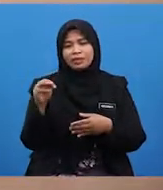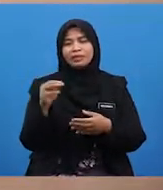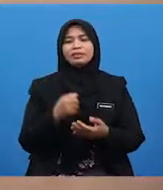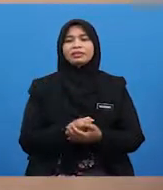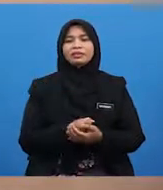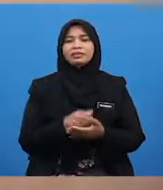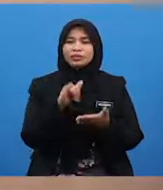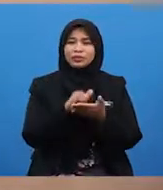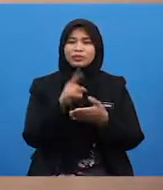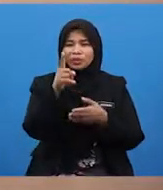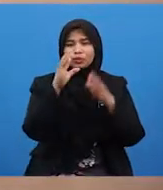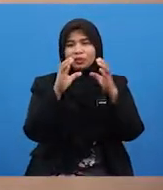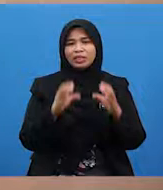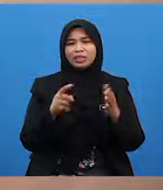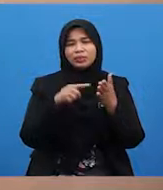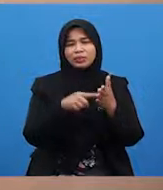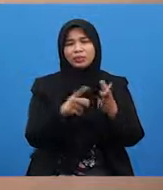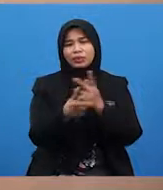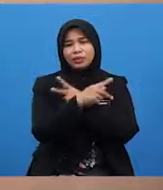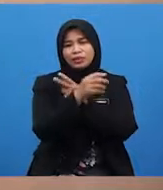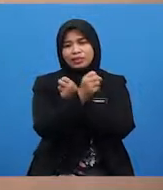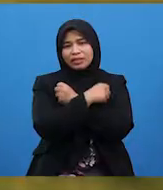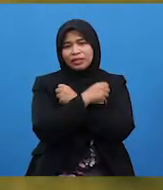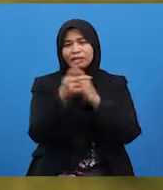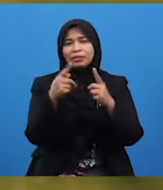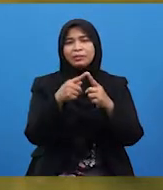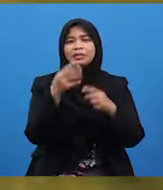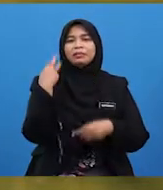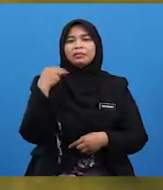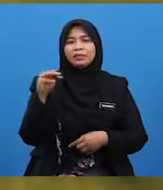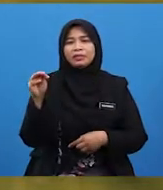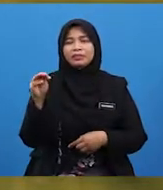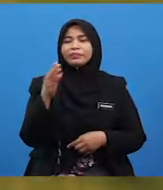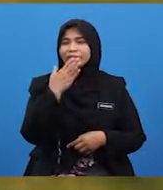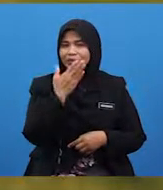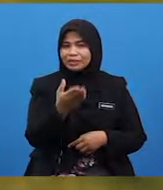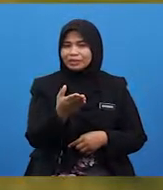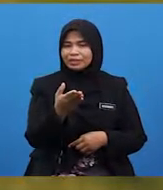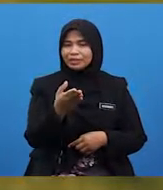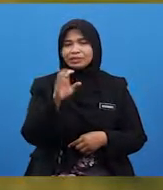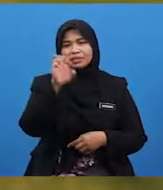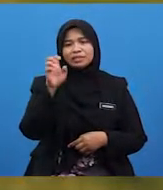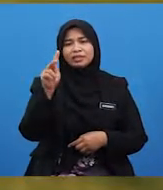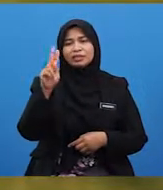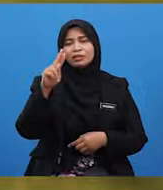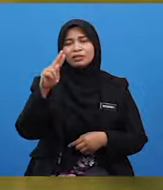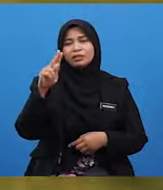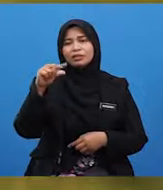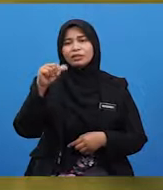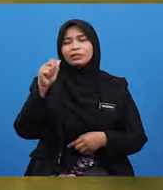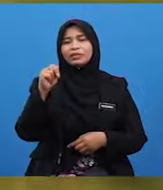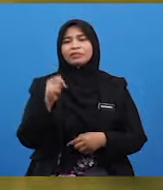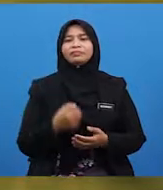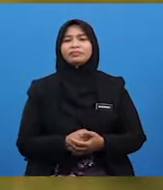satu cara menunjukkan kasih sayang terhadap mereka. Baiklah. Terima kasih banyak-banyak, Encik Kugan, kerana memberi banyak